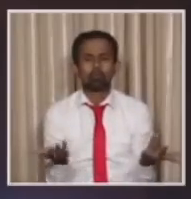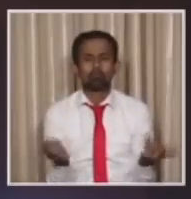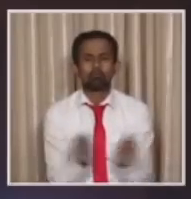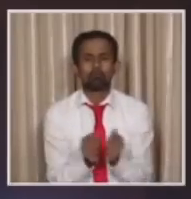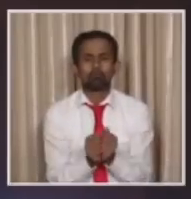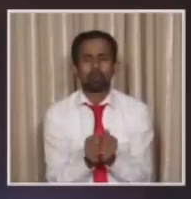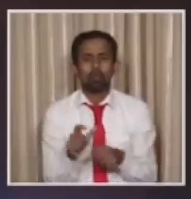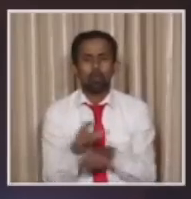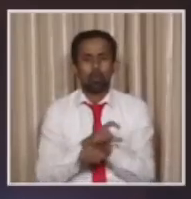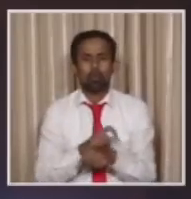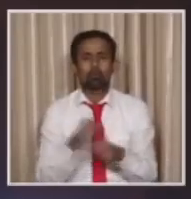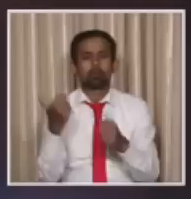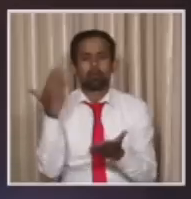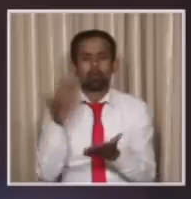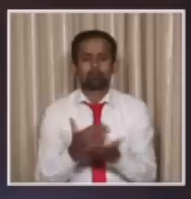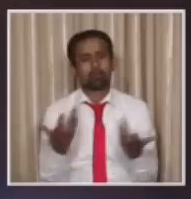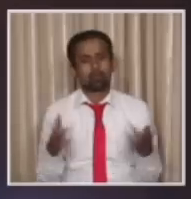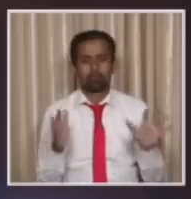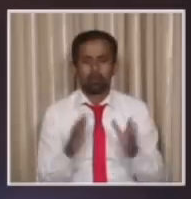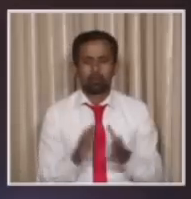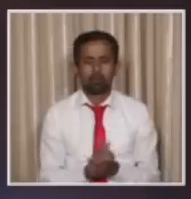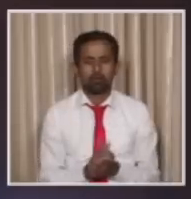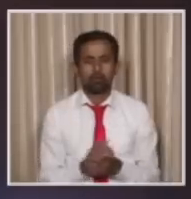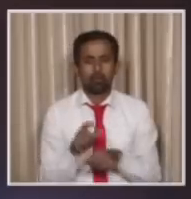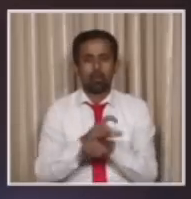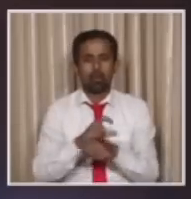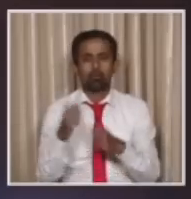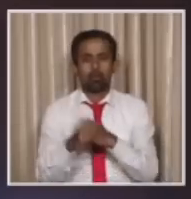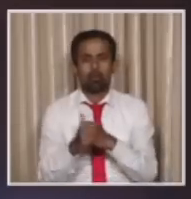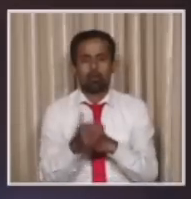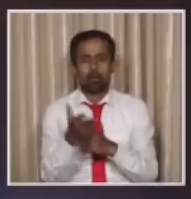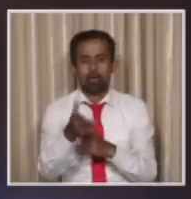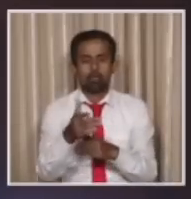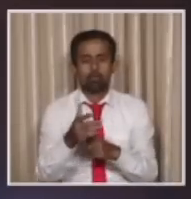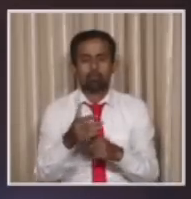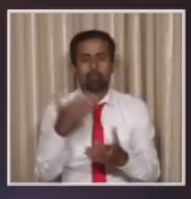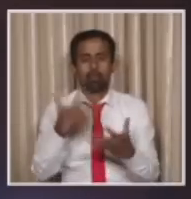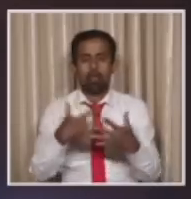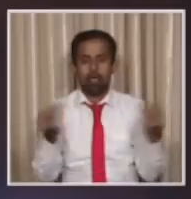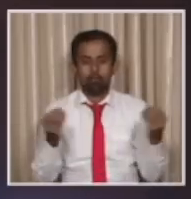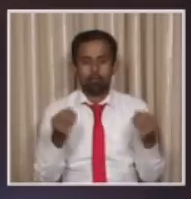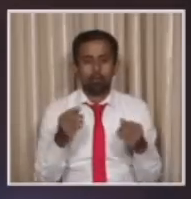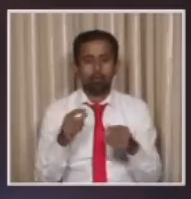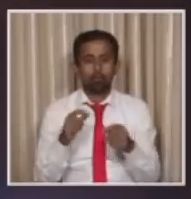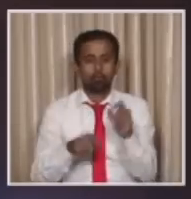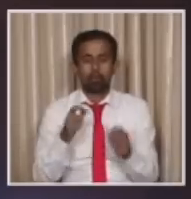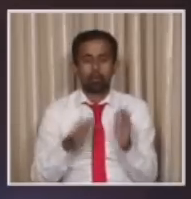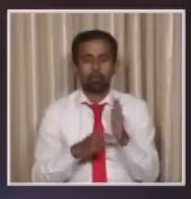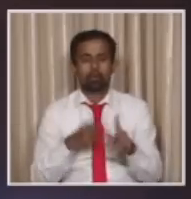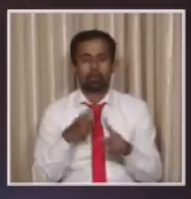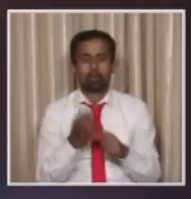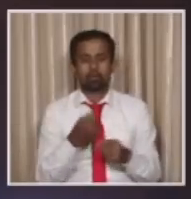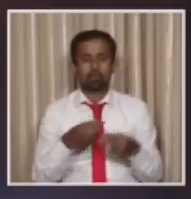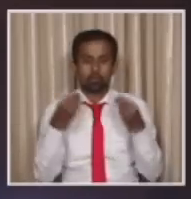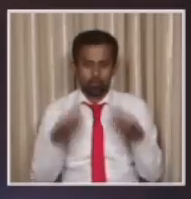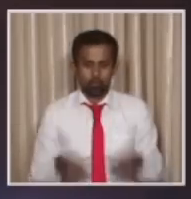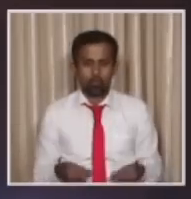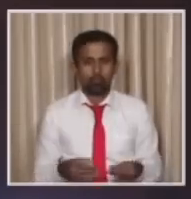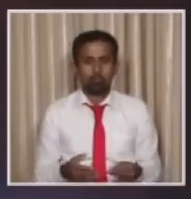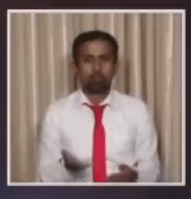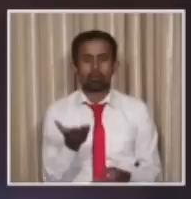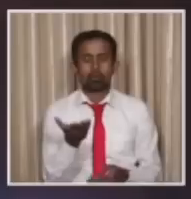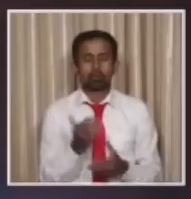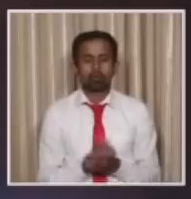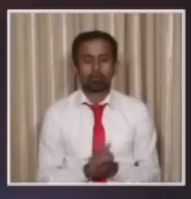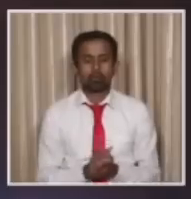ඉතින් මේ කොමිෂන් පත් නොකර හිටියම වැඩ ඉවරයිනේ. මේ කොමිෂන් පත් කරලා මේ කොමිෂන් අයින් කරන්න මහ ජනතාවගේ බදු මුදල් නාස්ති කරන එක මේක ජාතික